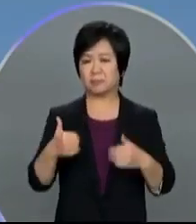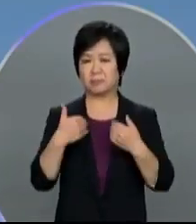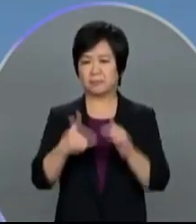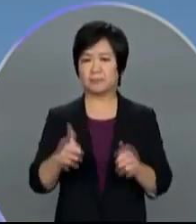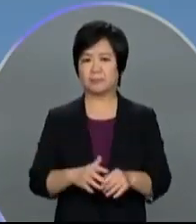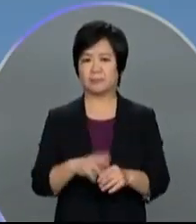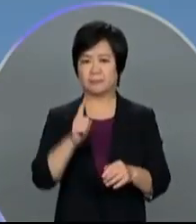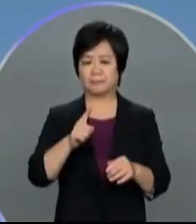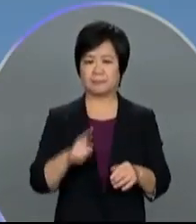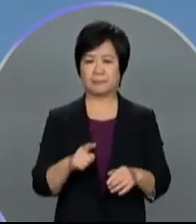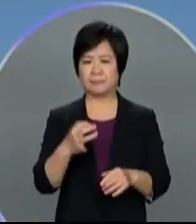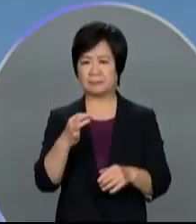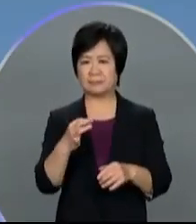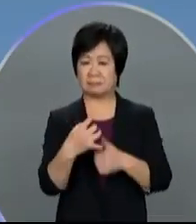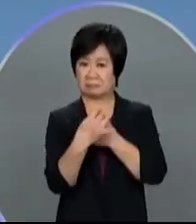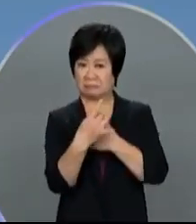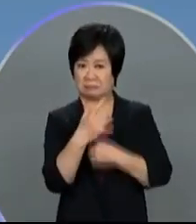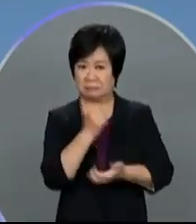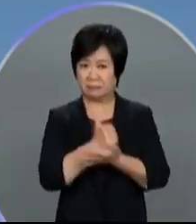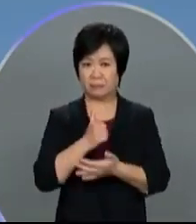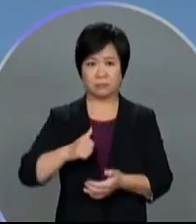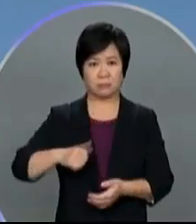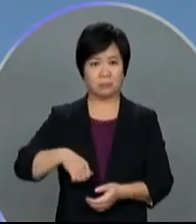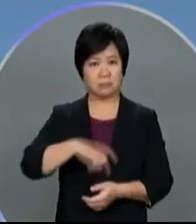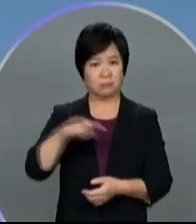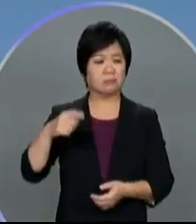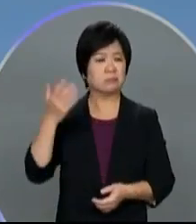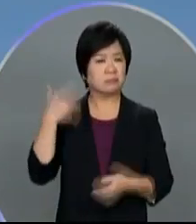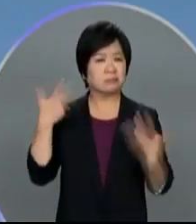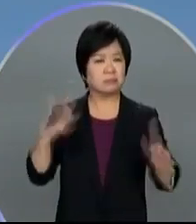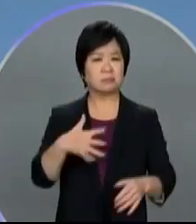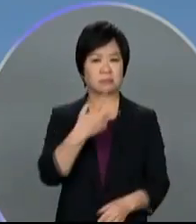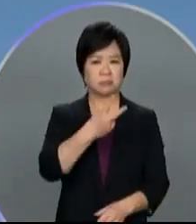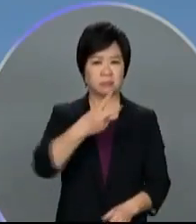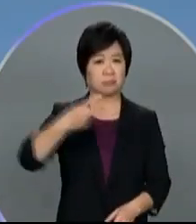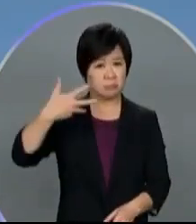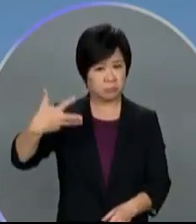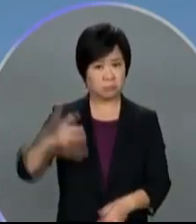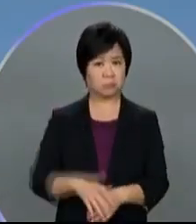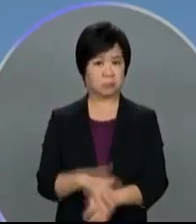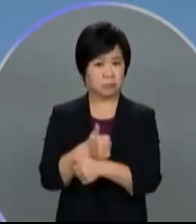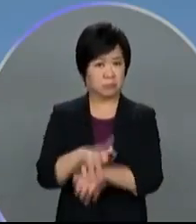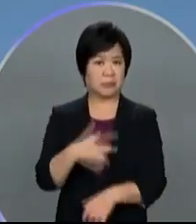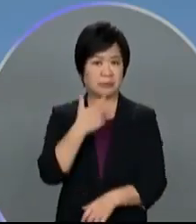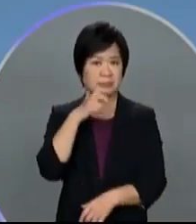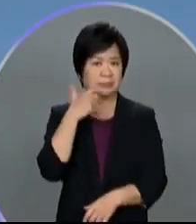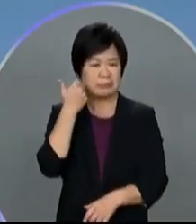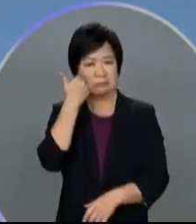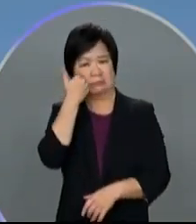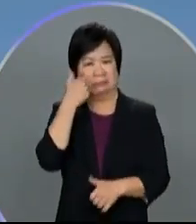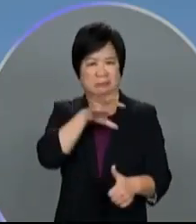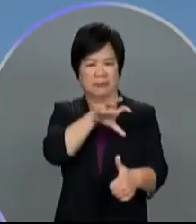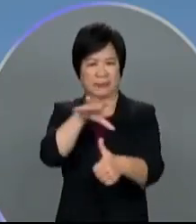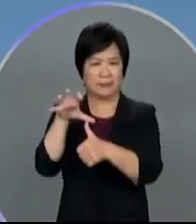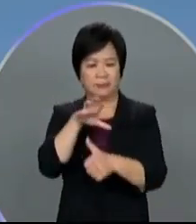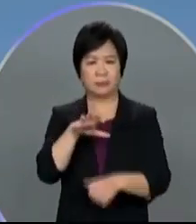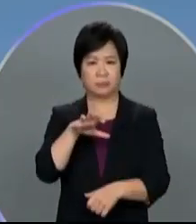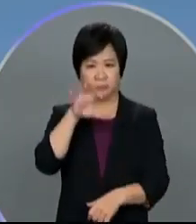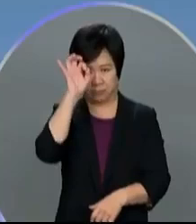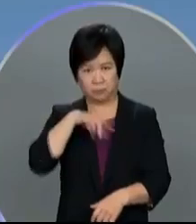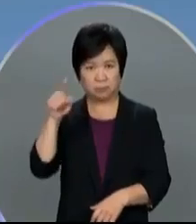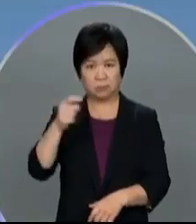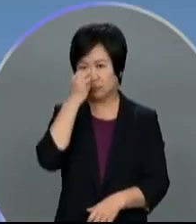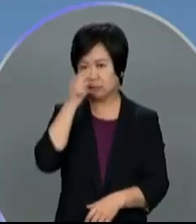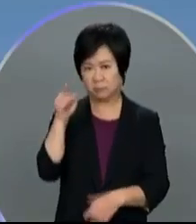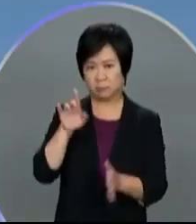中国的金钱陷阱。你们经历过二二八事件，经历过了白色恐怖时期，也看到了香